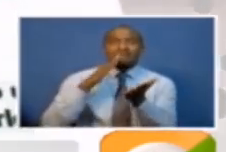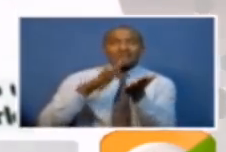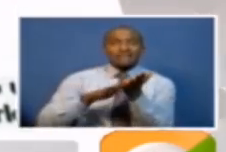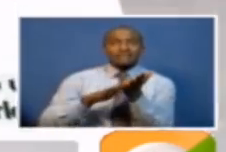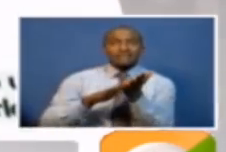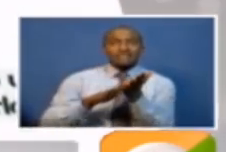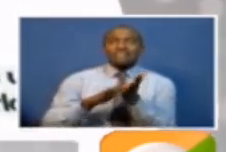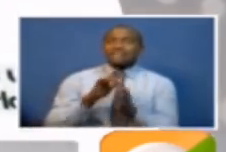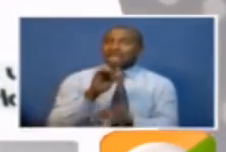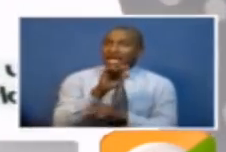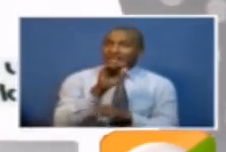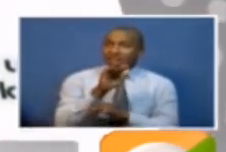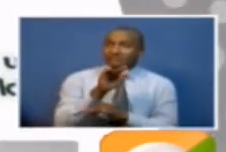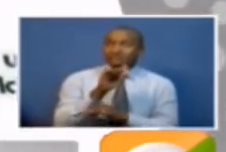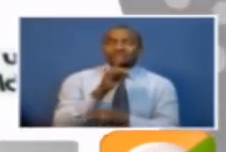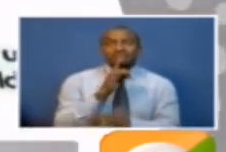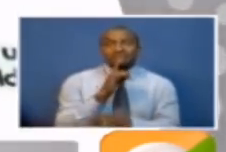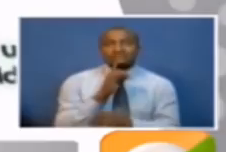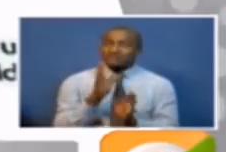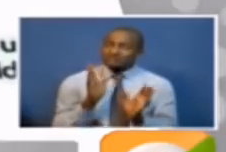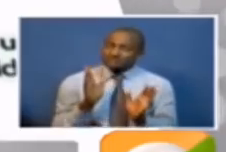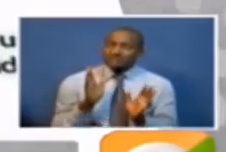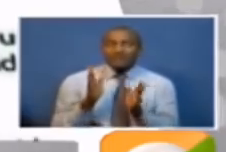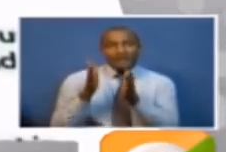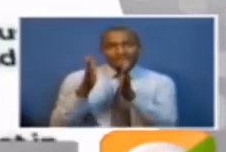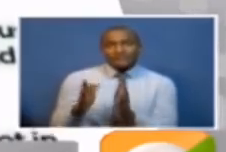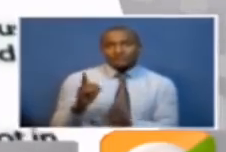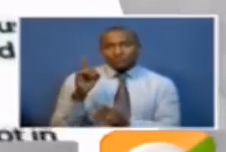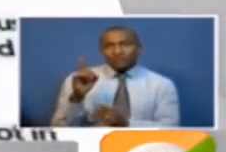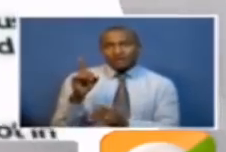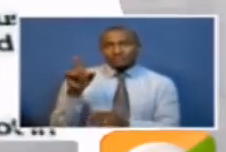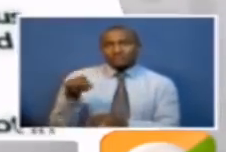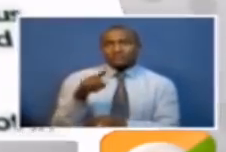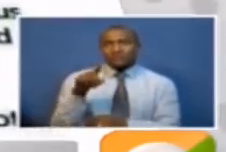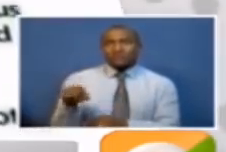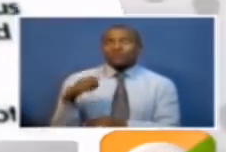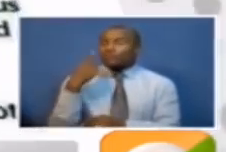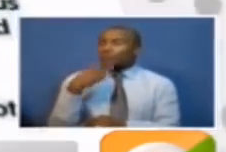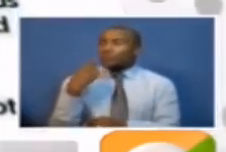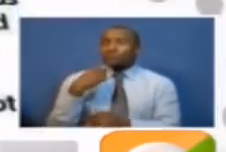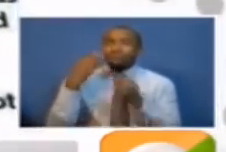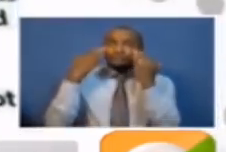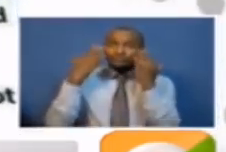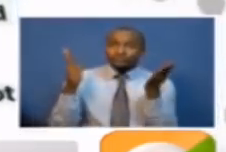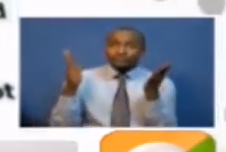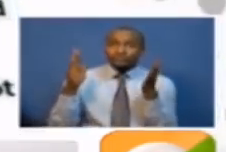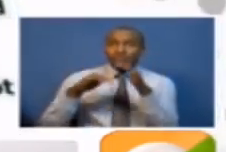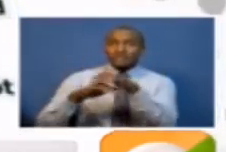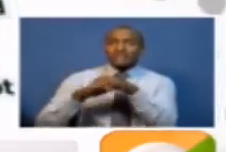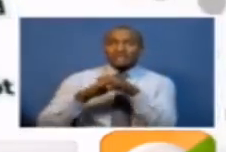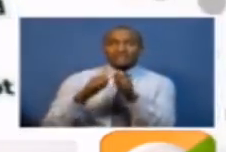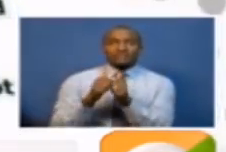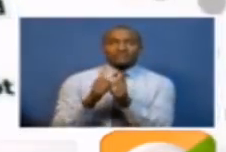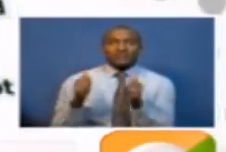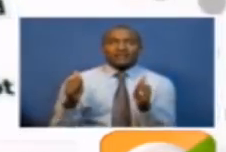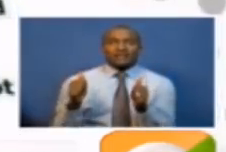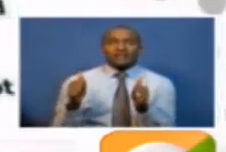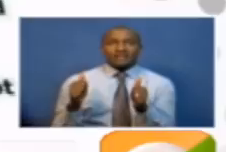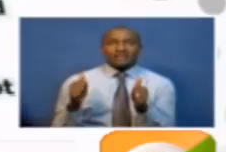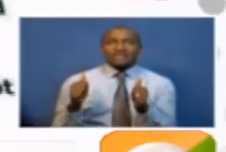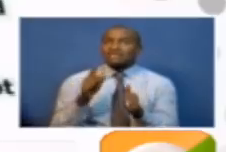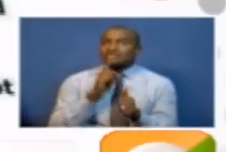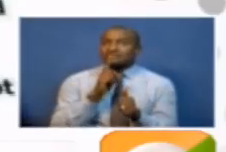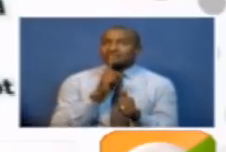na kusema kuwa tukio hilo lilisababishwa na mmoja wa wafanyikazi asiyekuwa na ufahamu wa lugha ya Kiingereza, na kwamba ujumbe